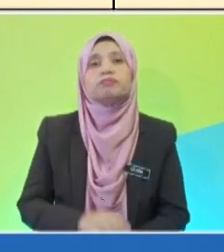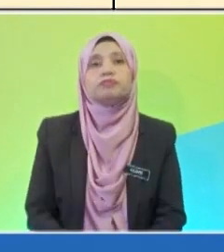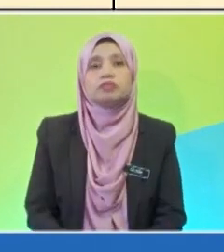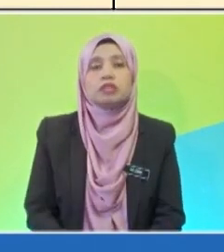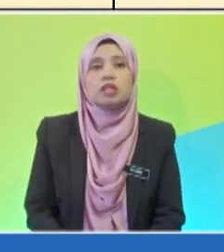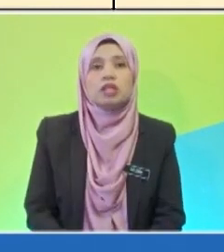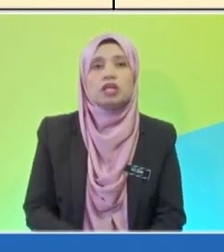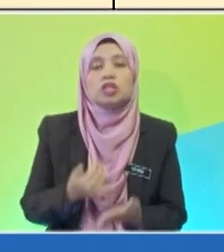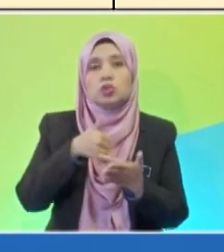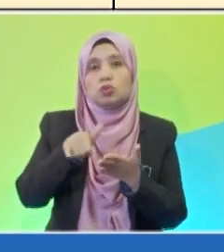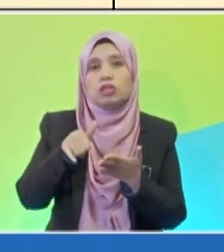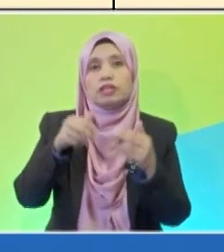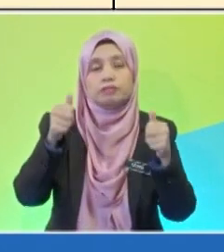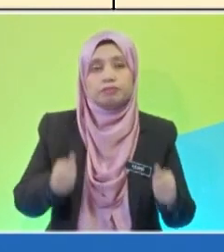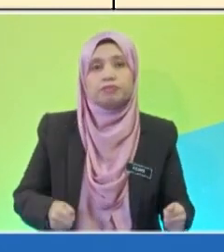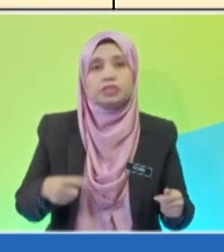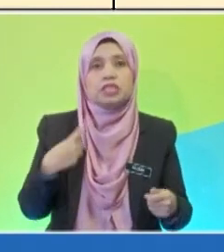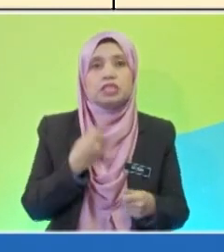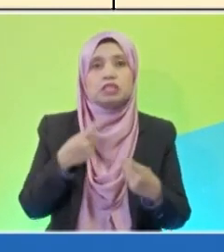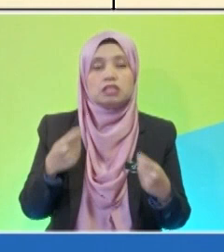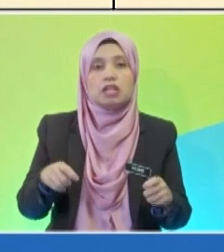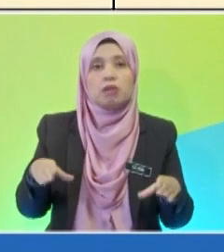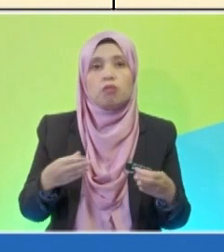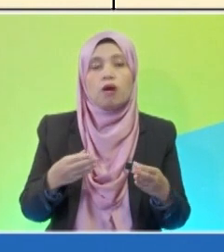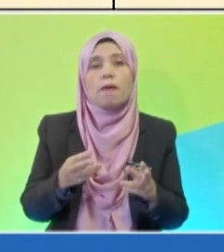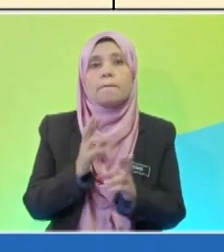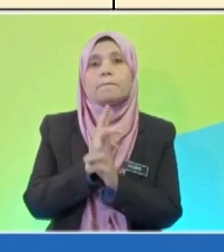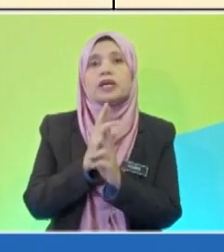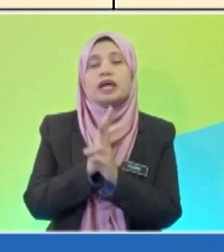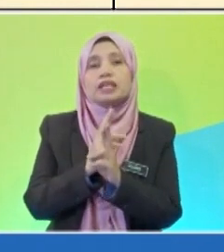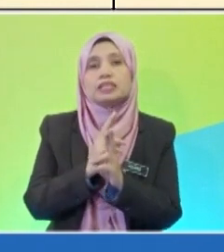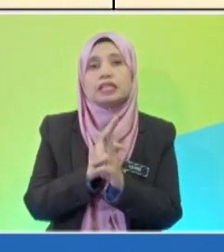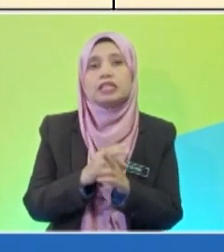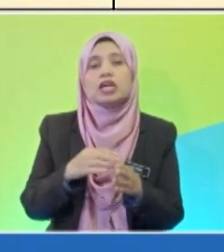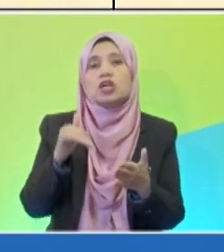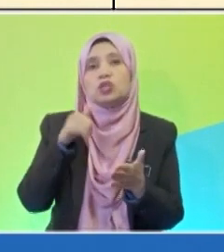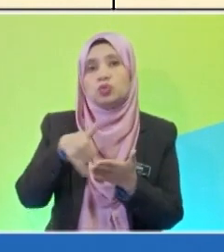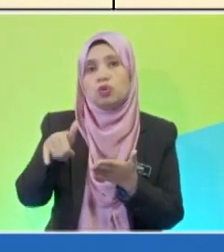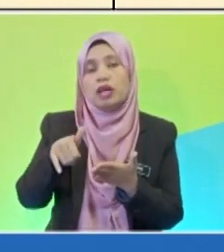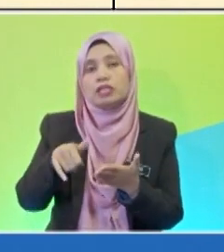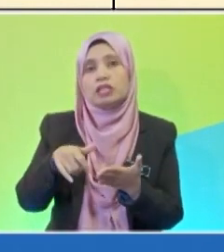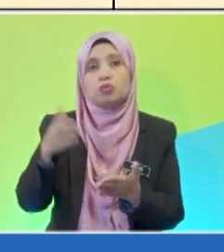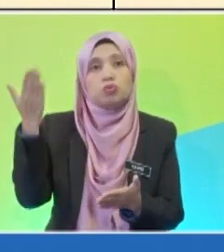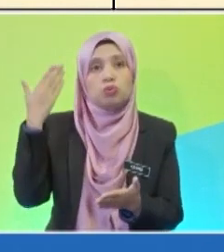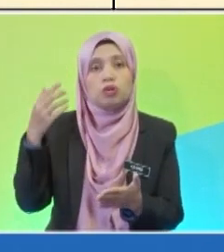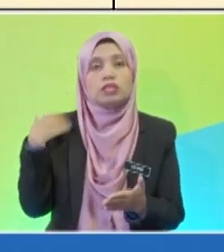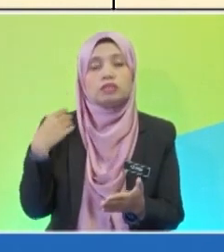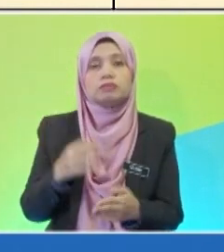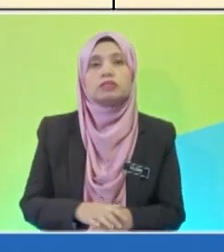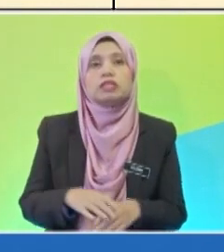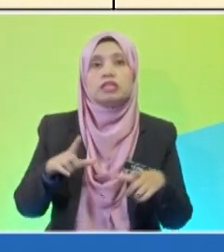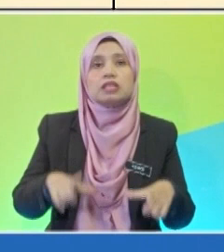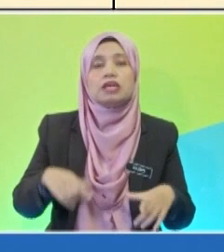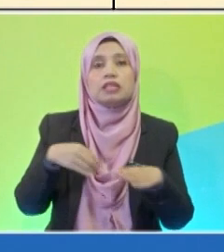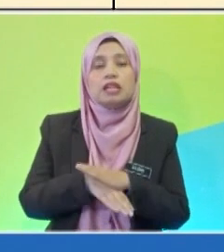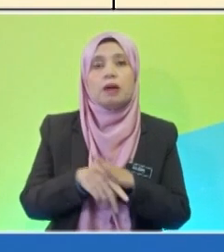Okay, yuran ahli 8740 kita telah buat pelarasan. Jangan lupa yuran lapor adalah perbelanjaan hasil. Kita letak